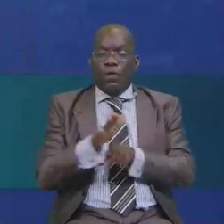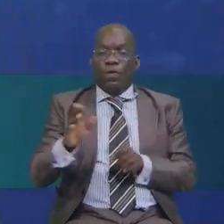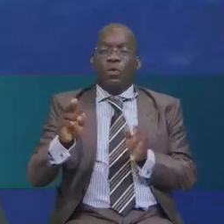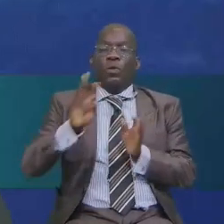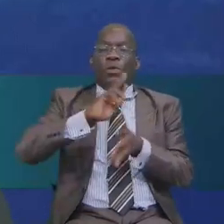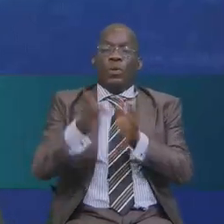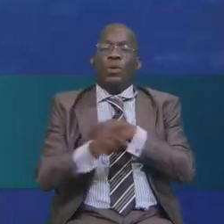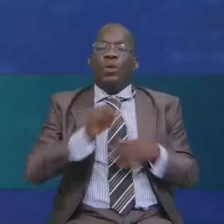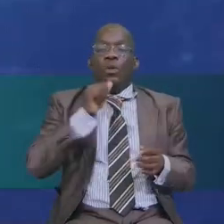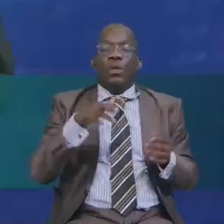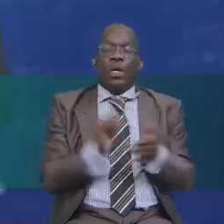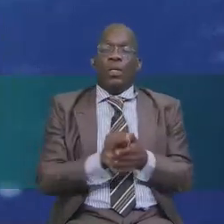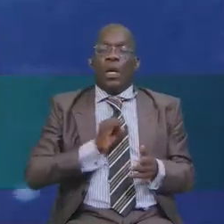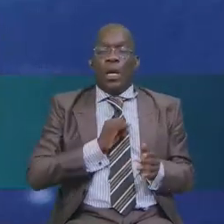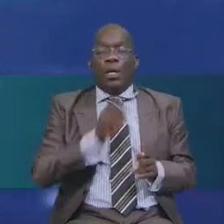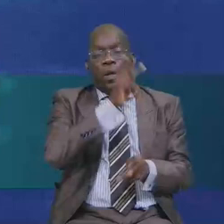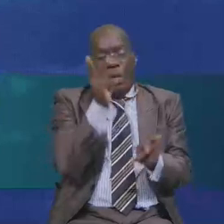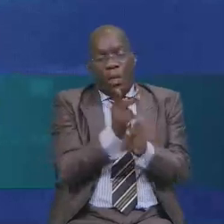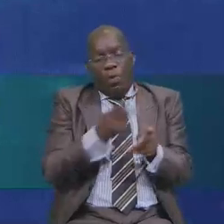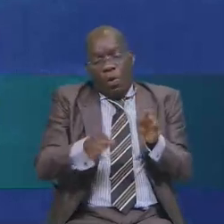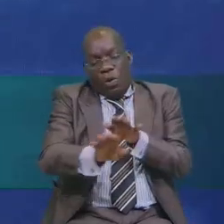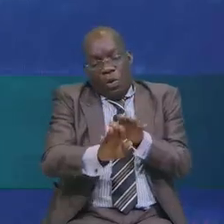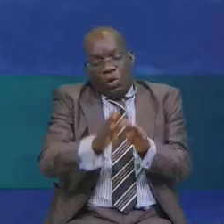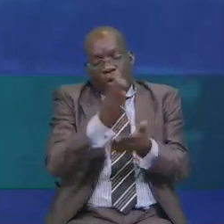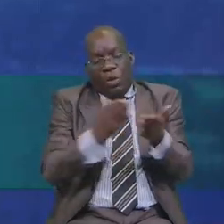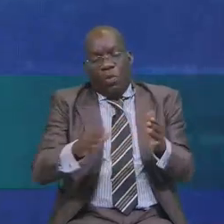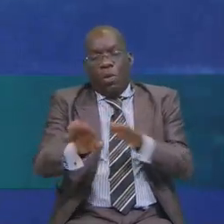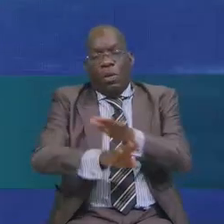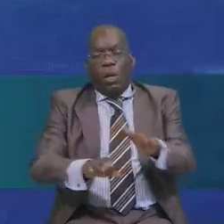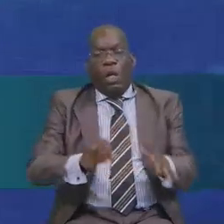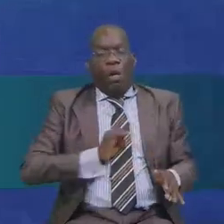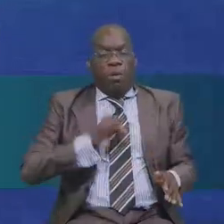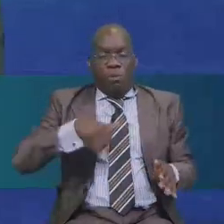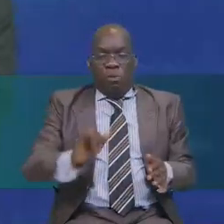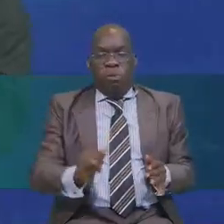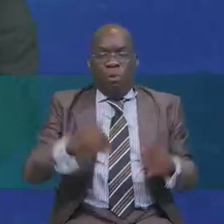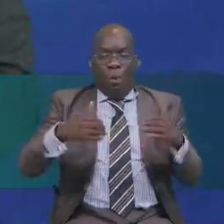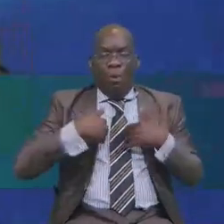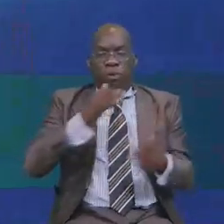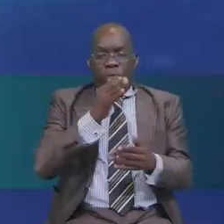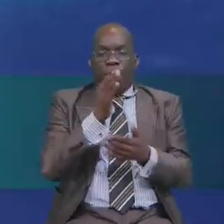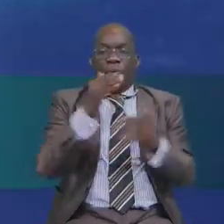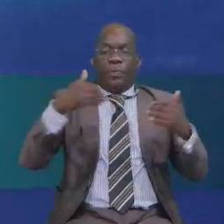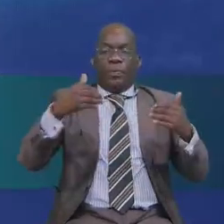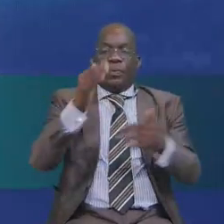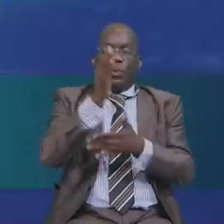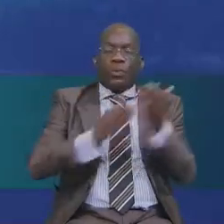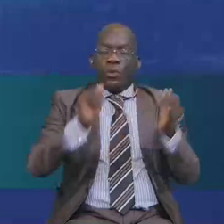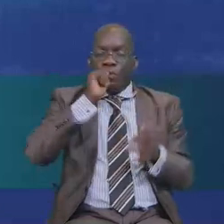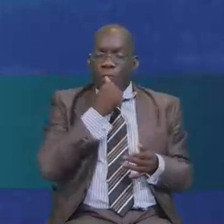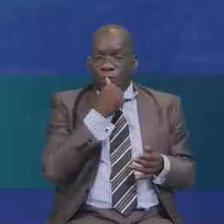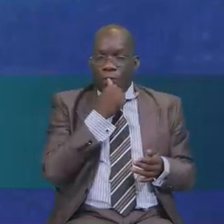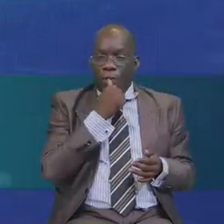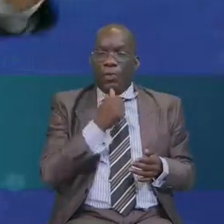C'est pas que je mets certaines choses sous le tapis. Bon, j'ai encore des relations secrètes, des